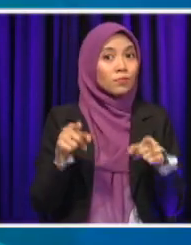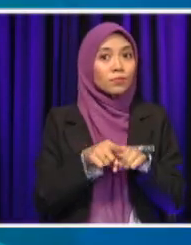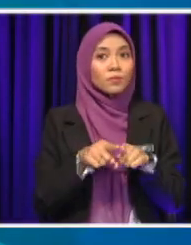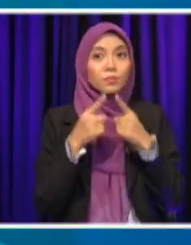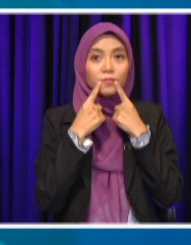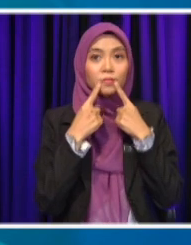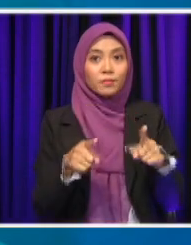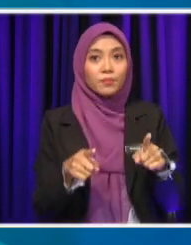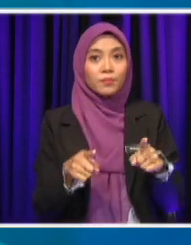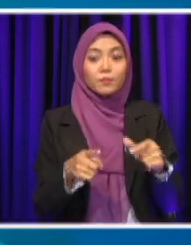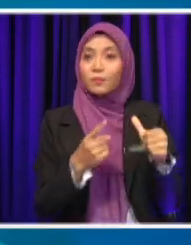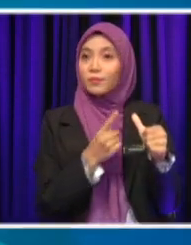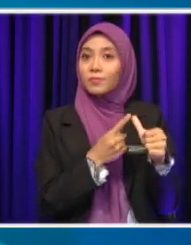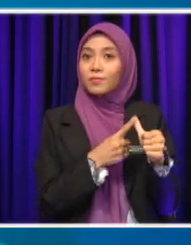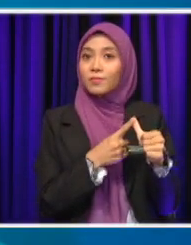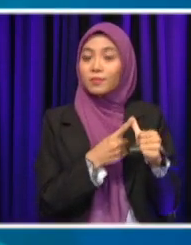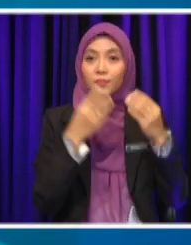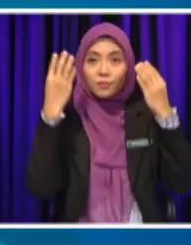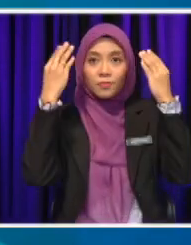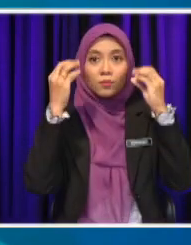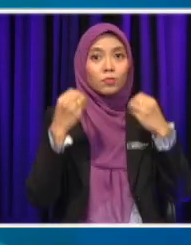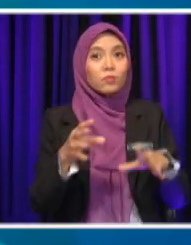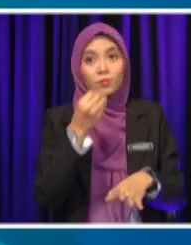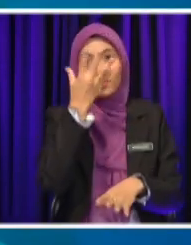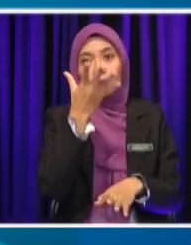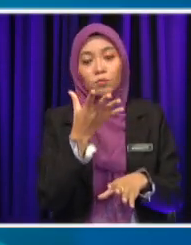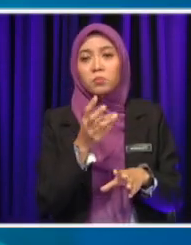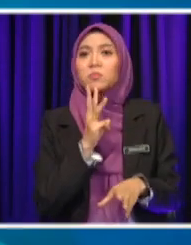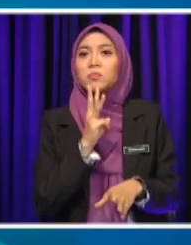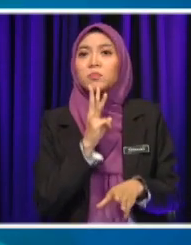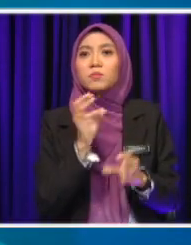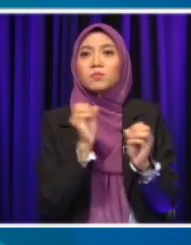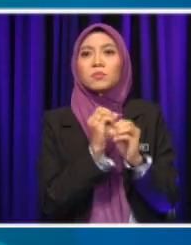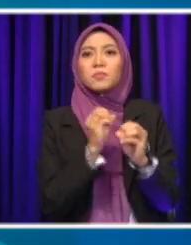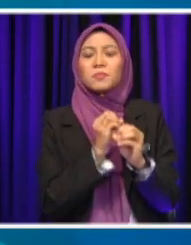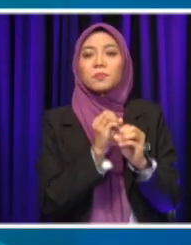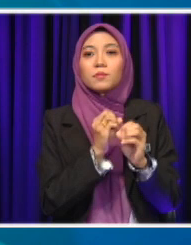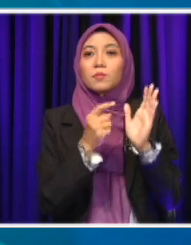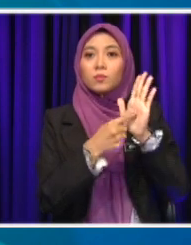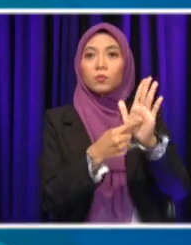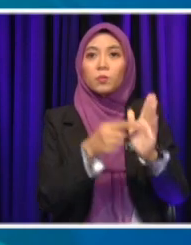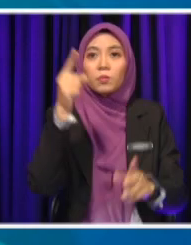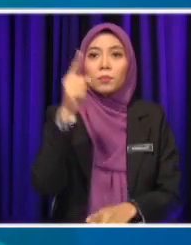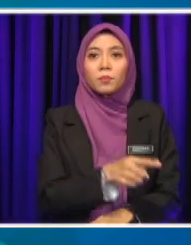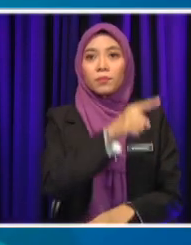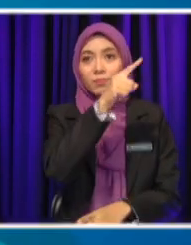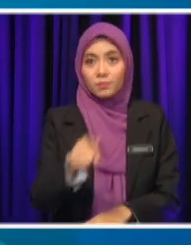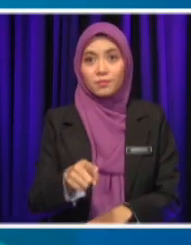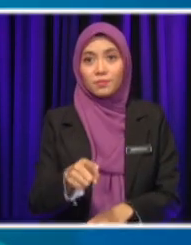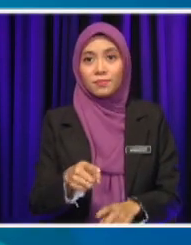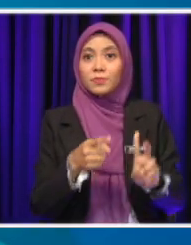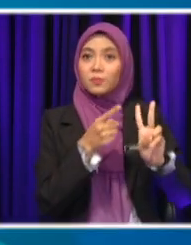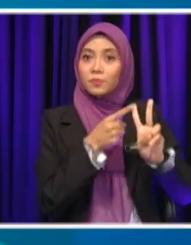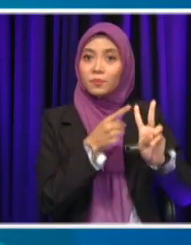pertama sekali, tadi cikgu dah sebutkan tadi, bila tak ada air akan menunjukkan simbol pangkah pada LED. Dan yang kedua,